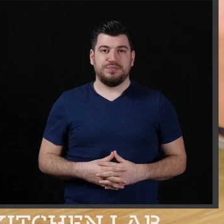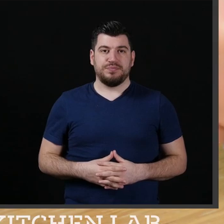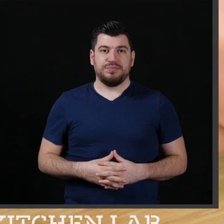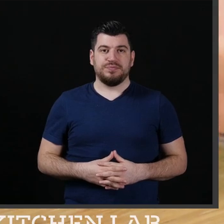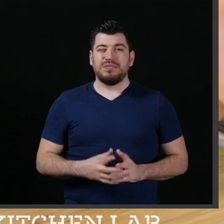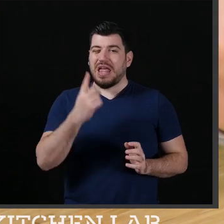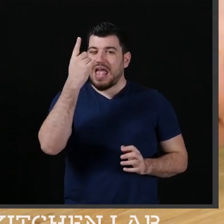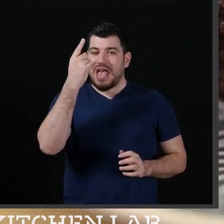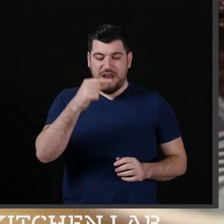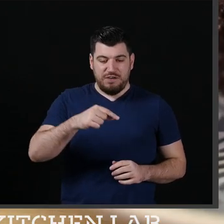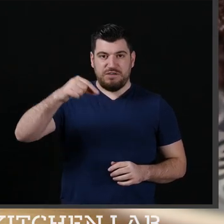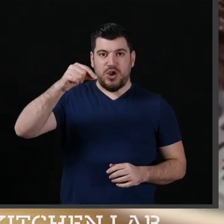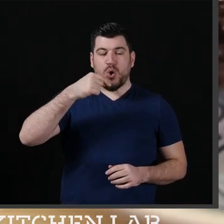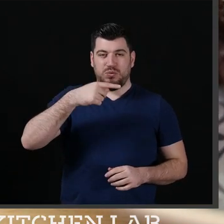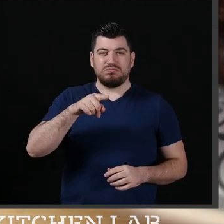Ένα φιλαράκι δυός μου.